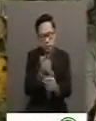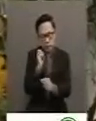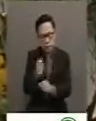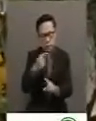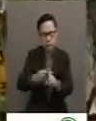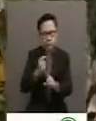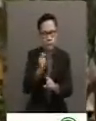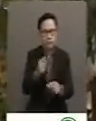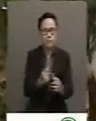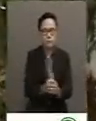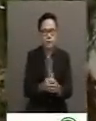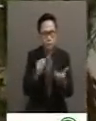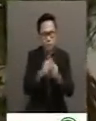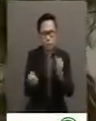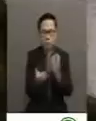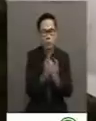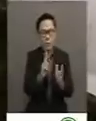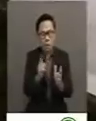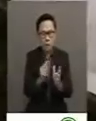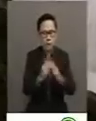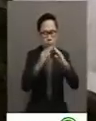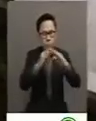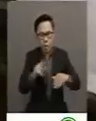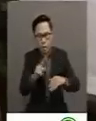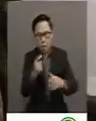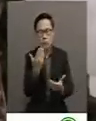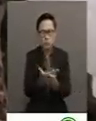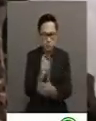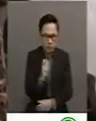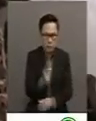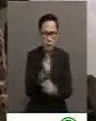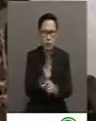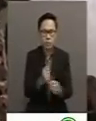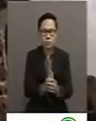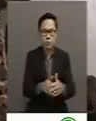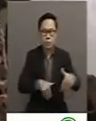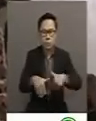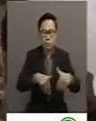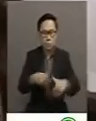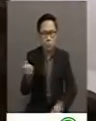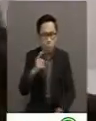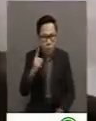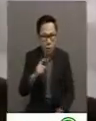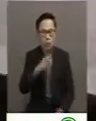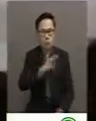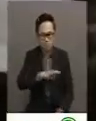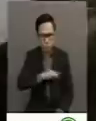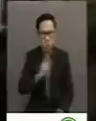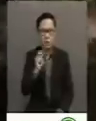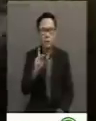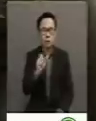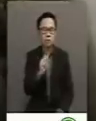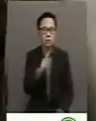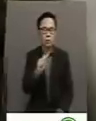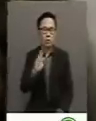ให้จ่ายค่าเสียหายที่เกิดขึ้นกับบ้านด้วยขณะที่ชาวบ้านที่ได้รับผลกระทบครับก็บอกว่าพอใจล่ะครับที่ส